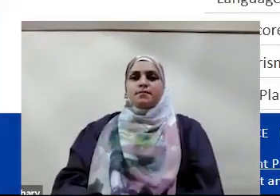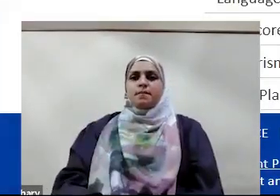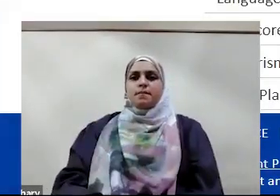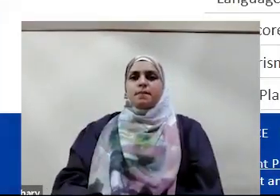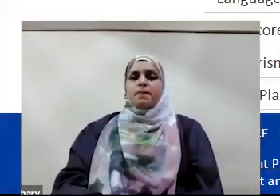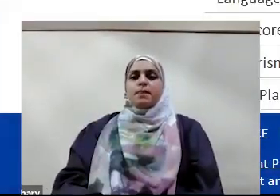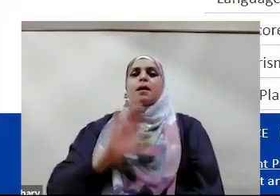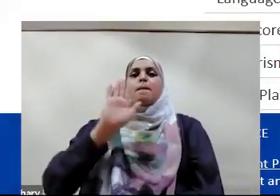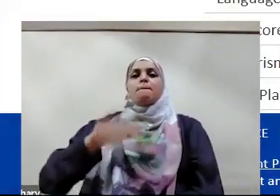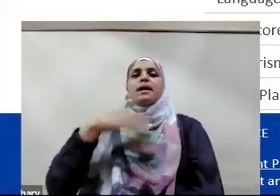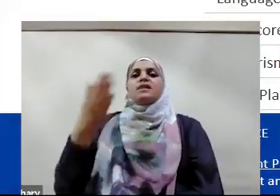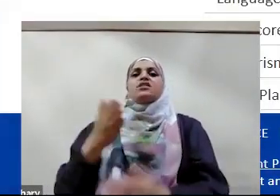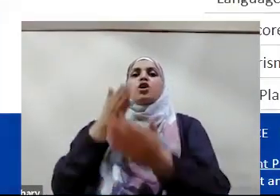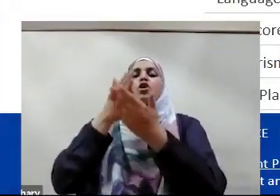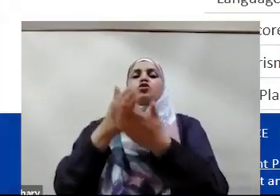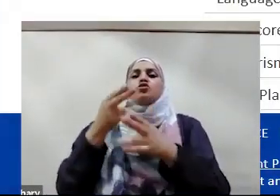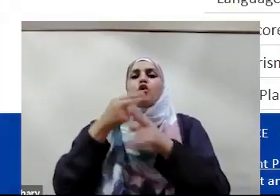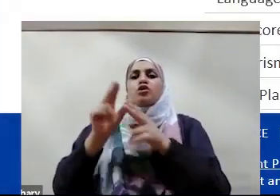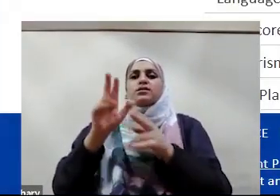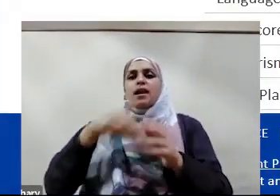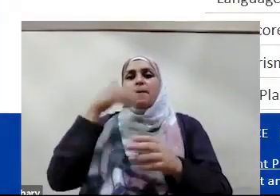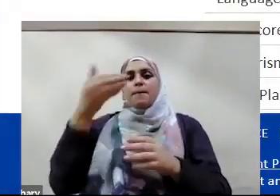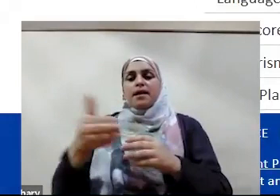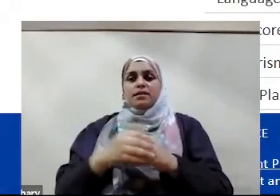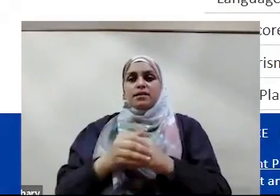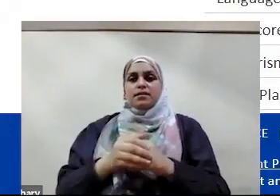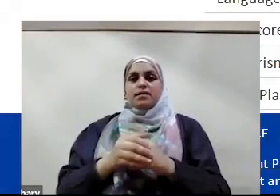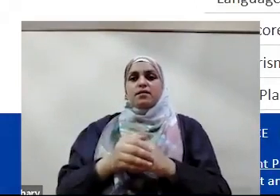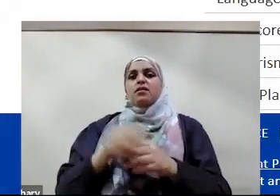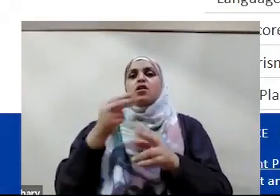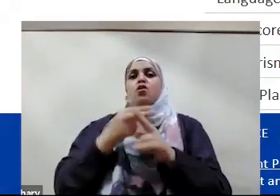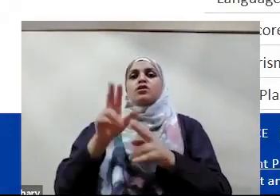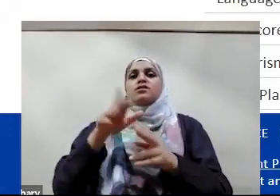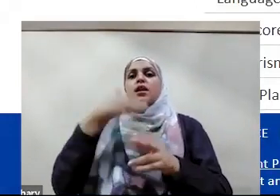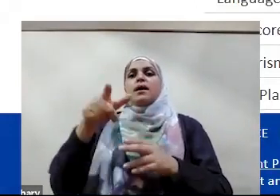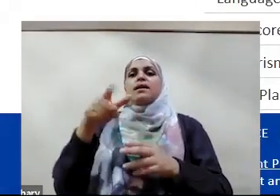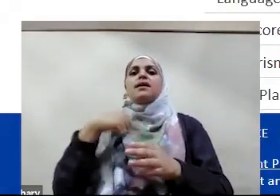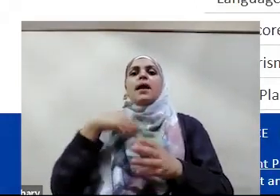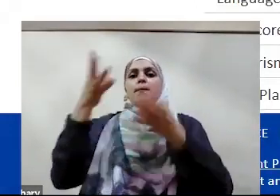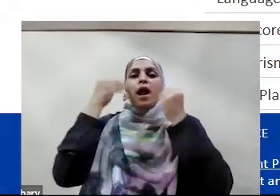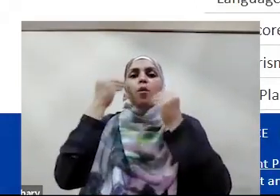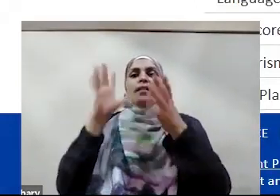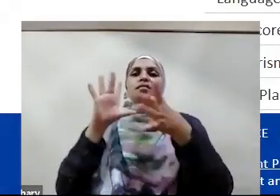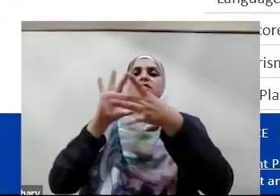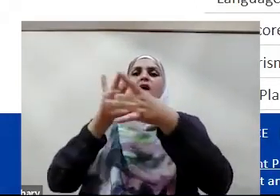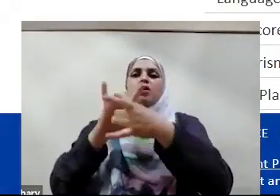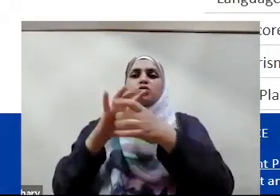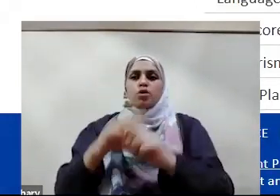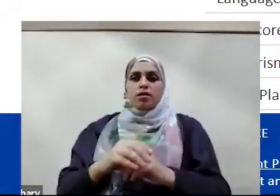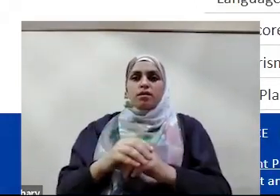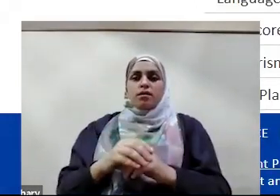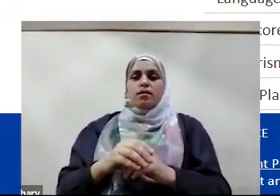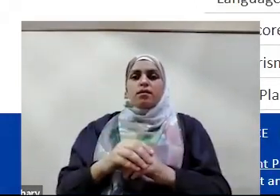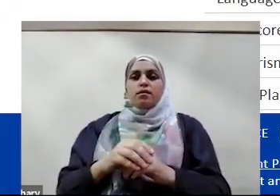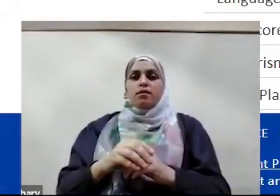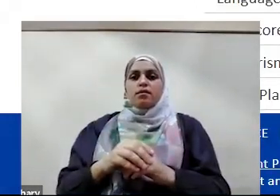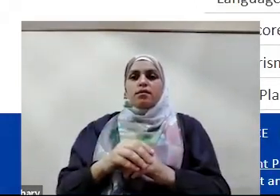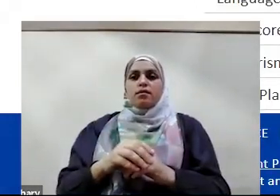بدخل على الجزء اللي بعديه، الجزء اللي بعديه بيكون معلومات التواصل. معلومات التواصل دي